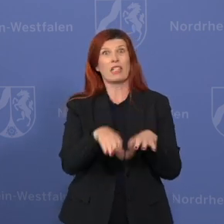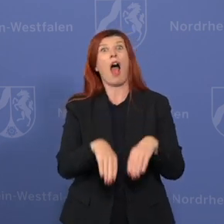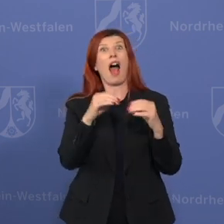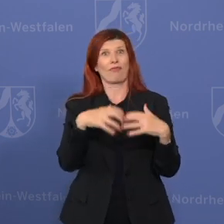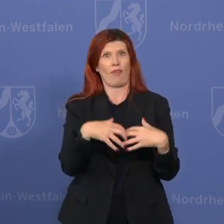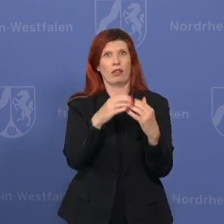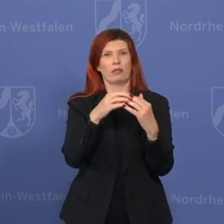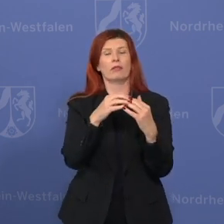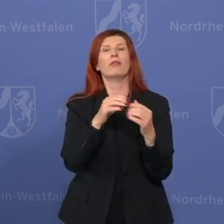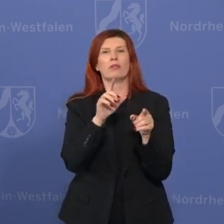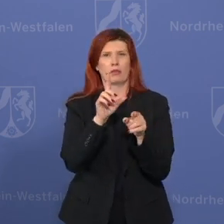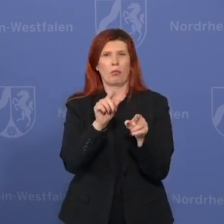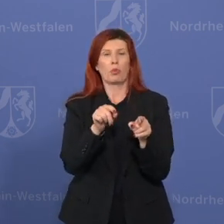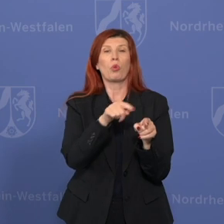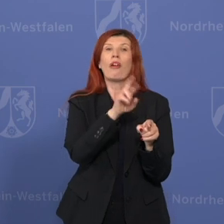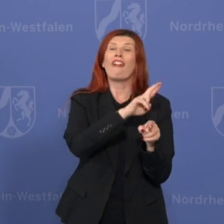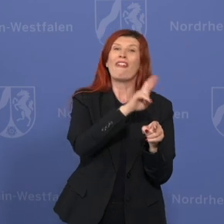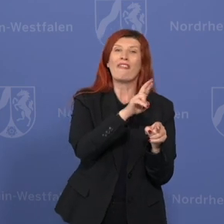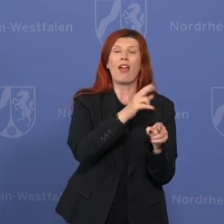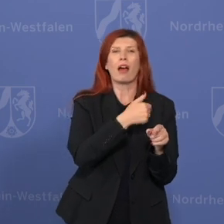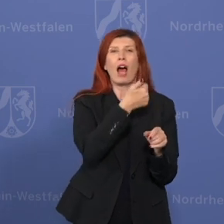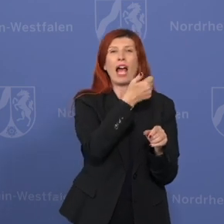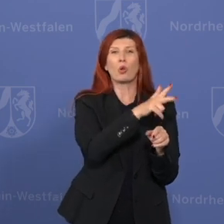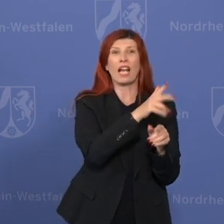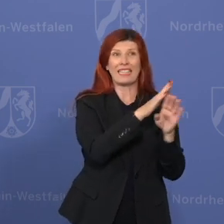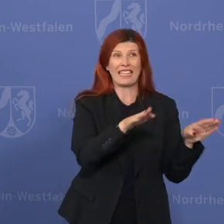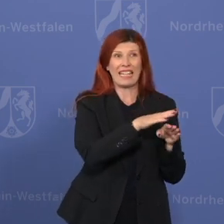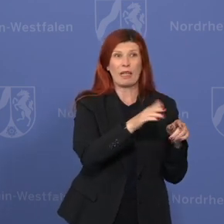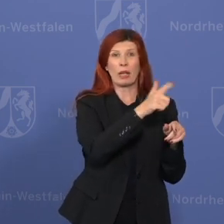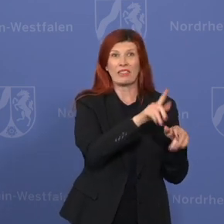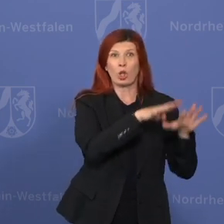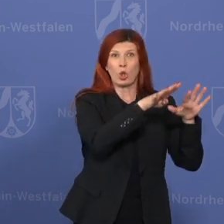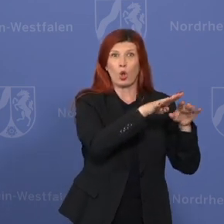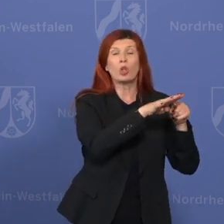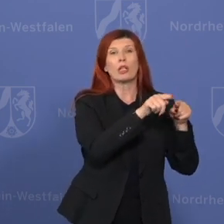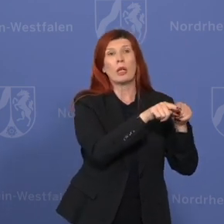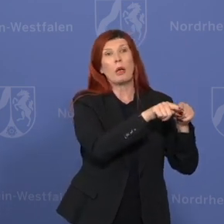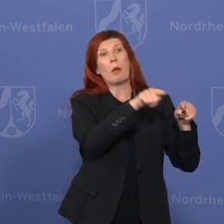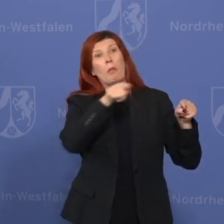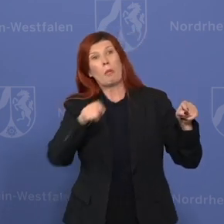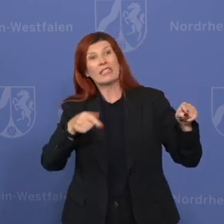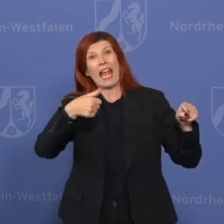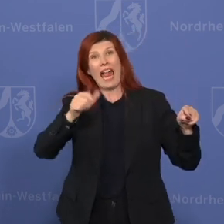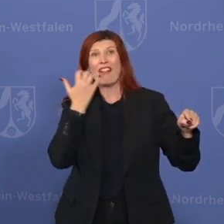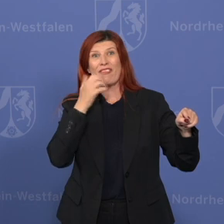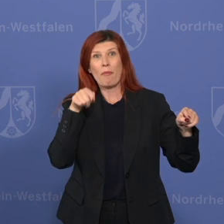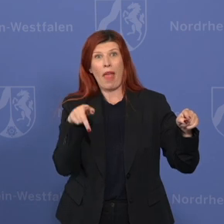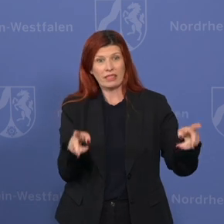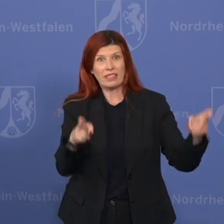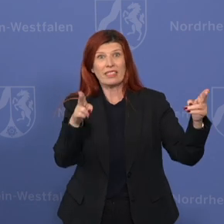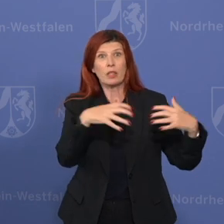31.12.2019 und vor dem 11. März ihre Waren und Dienstleistungen am Markt angeboten haben, können mit Hilfe